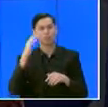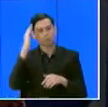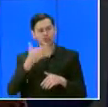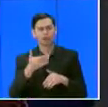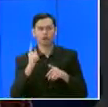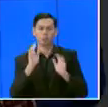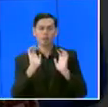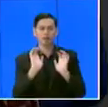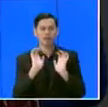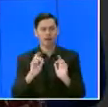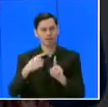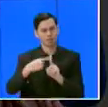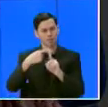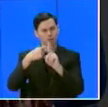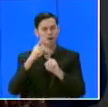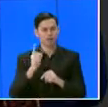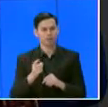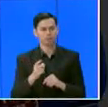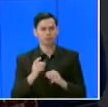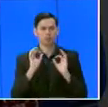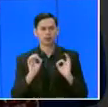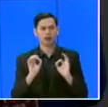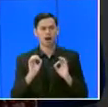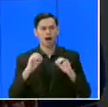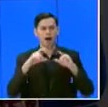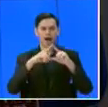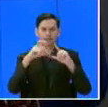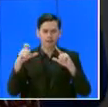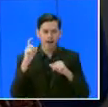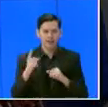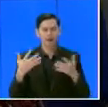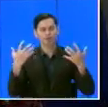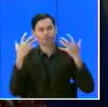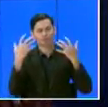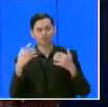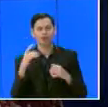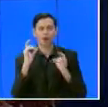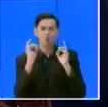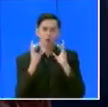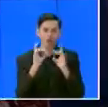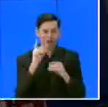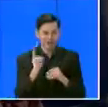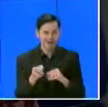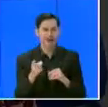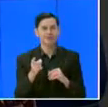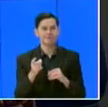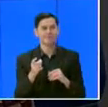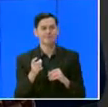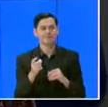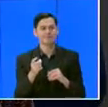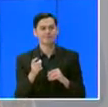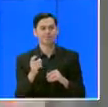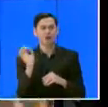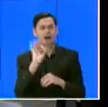apa fasilitas maupun ada AC maupun ada apa WiFi ya, dan mungkin tidak pakai